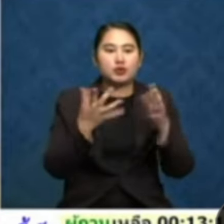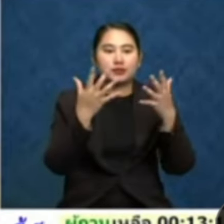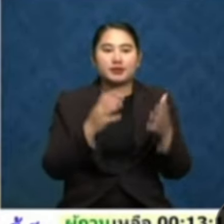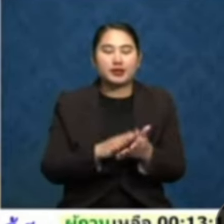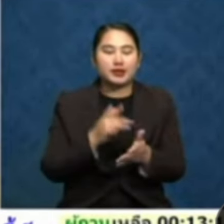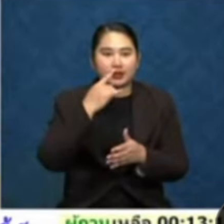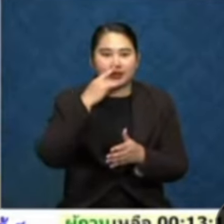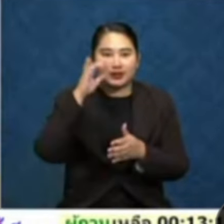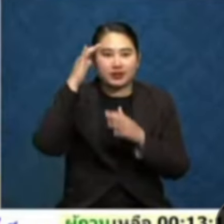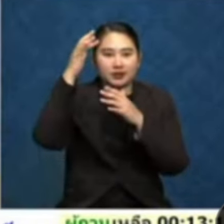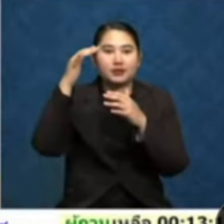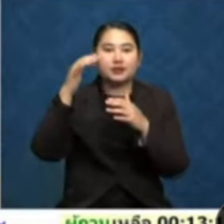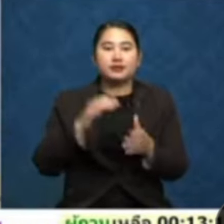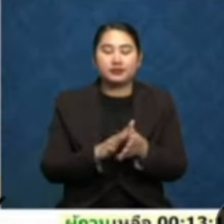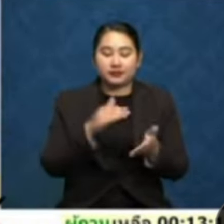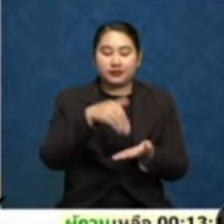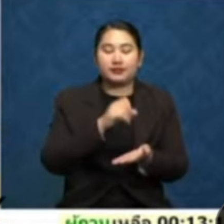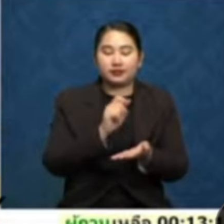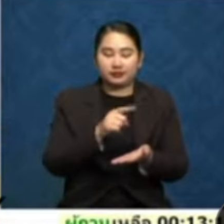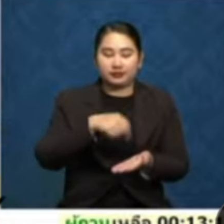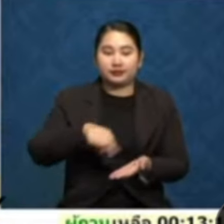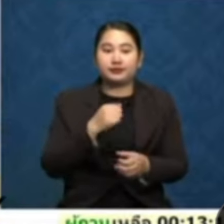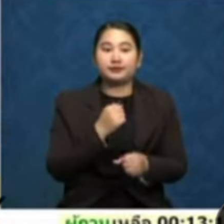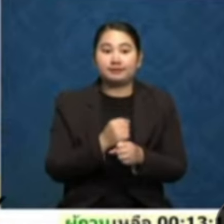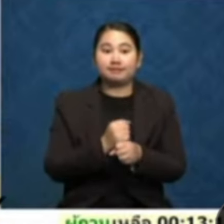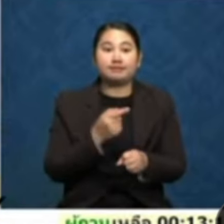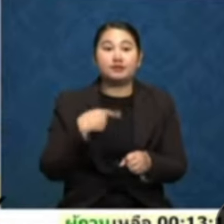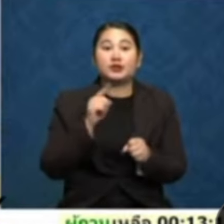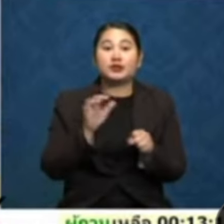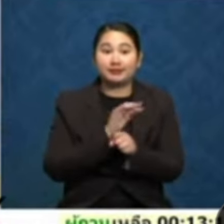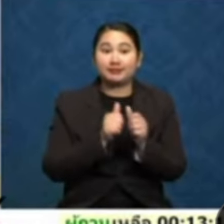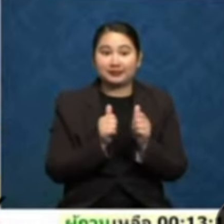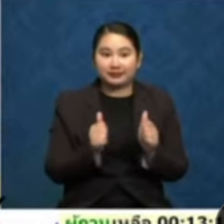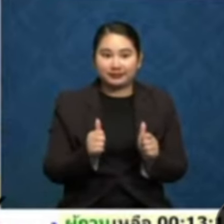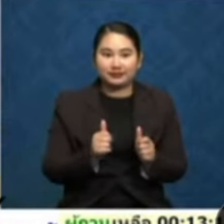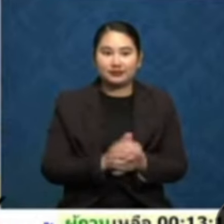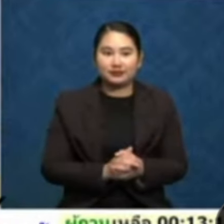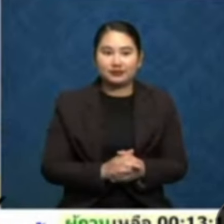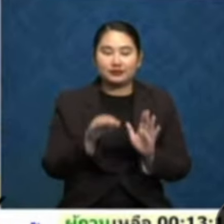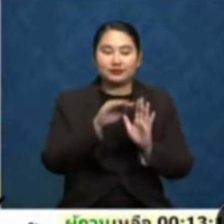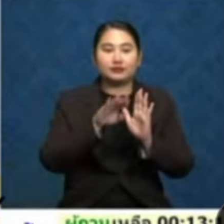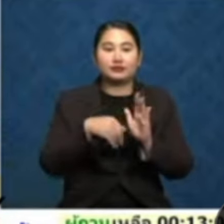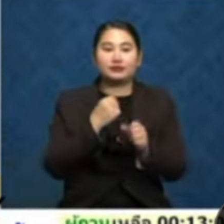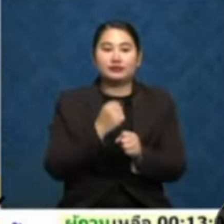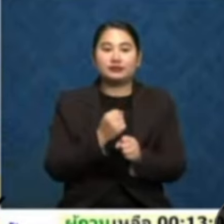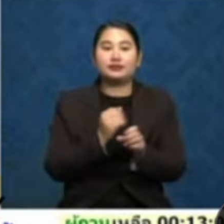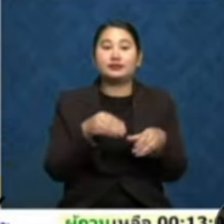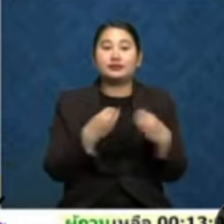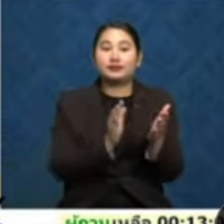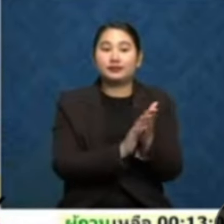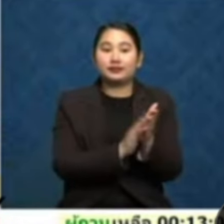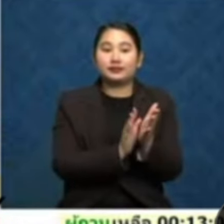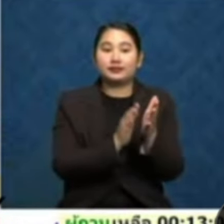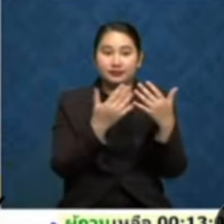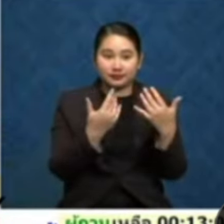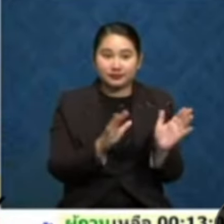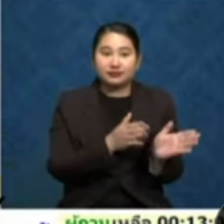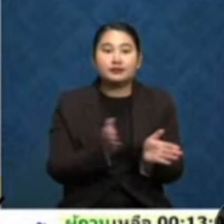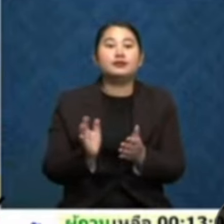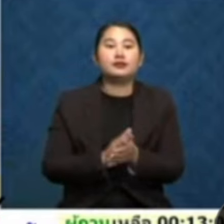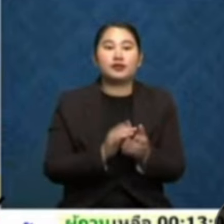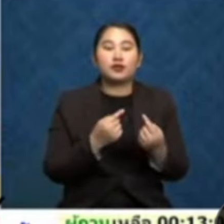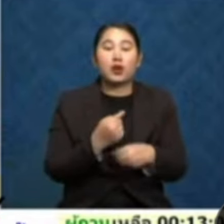คาดหวังว่าศูนย์สปชนี้จะสามารถดำเนินการได้อย่างมีประสิทธิภาพผ่านการเอ่อชื่นชมไปแล้วนะครับจริงๆต่อจากนี้คง